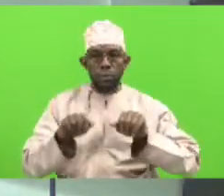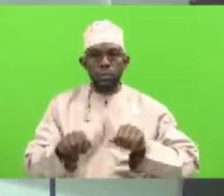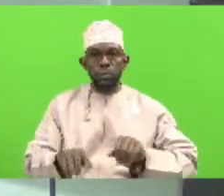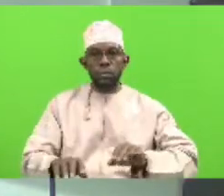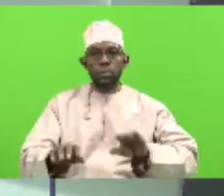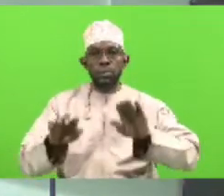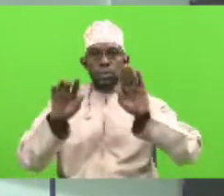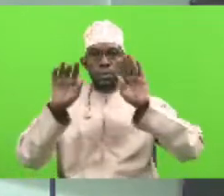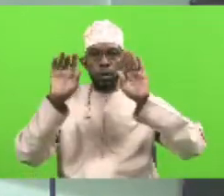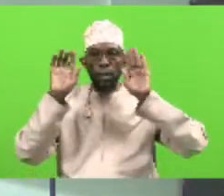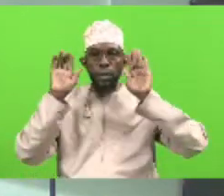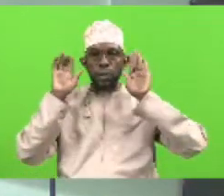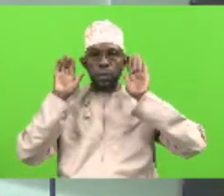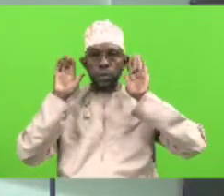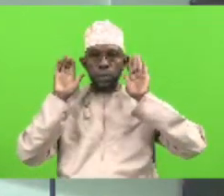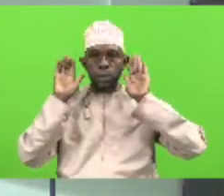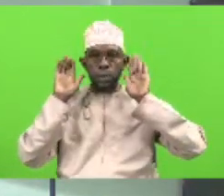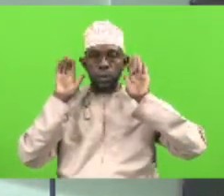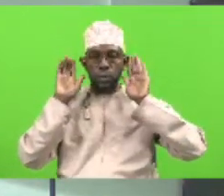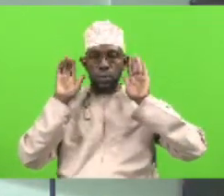حي على الصلاة